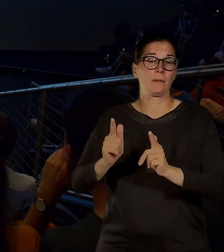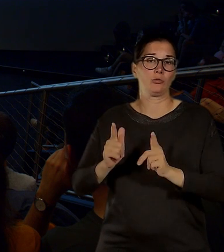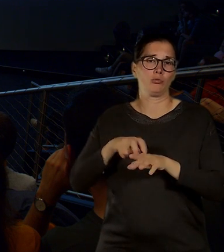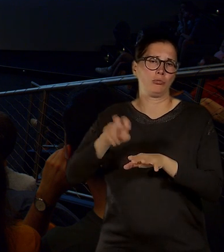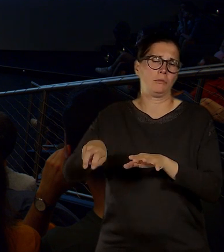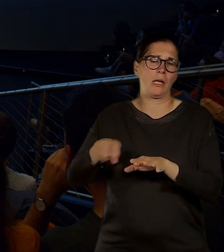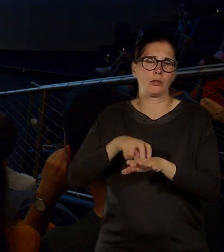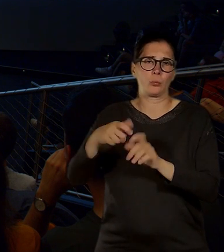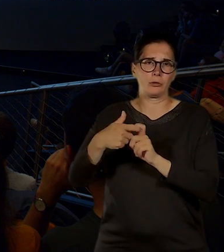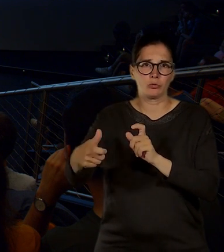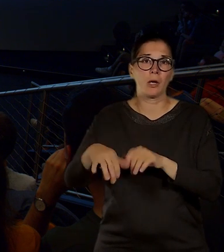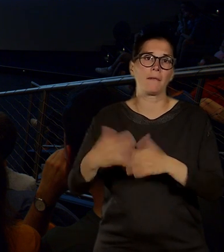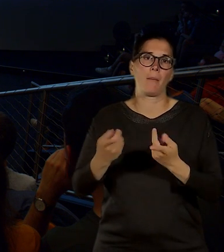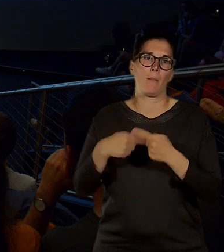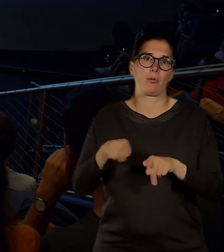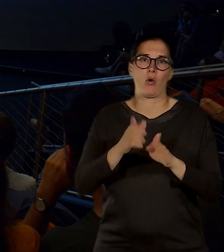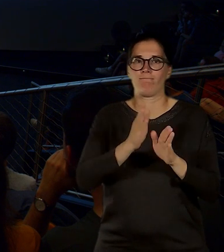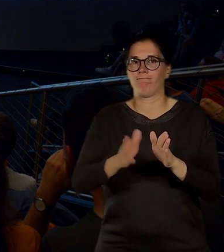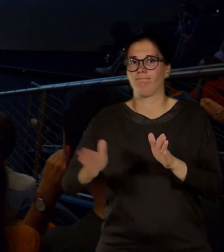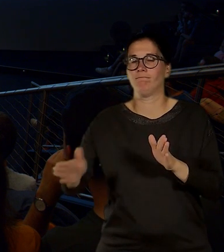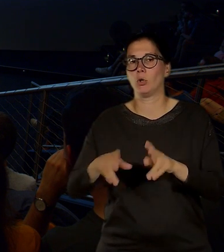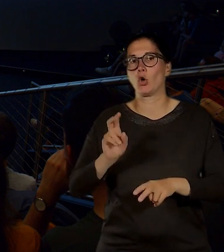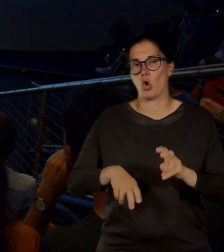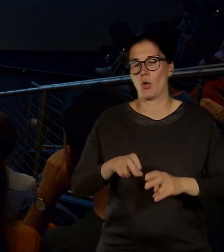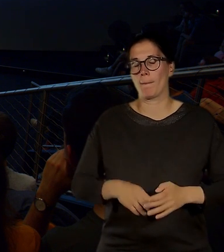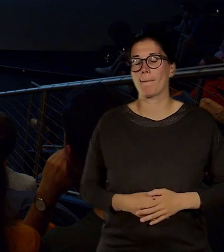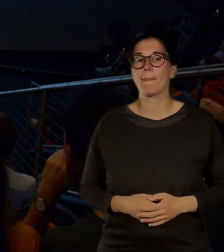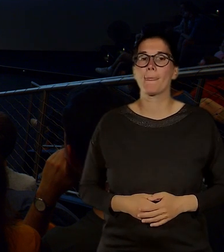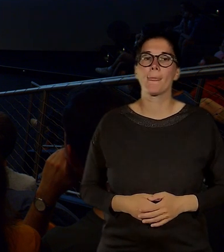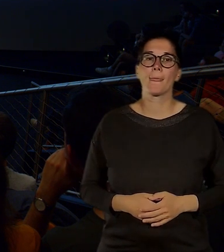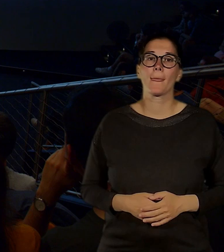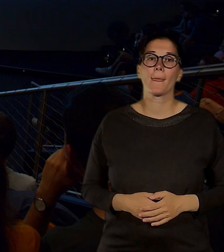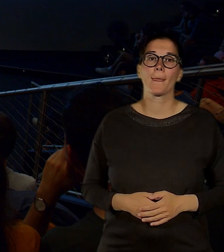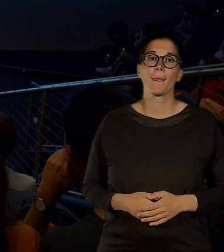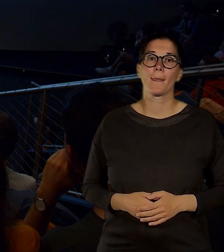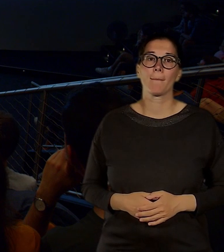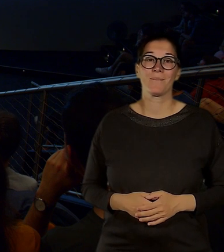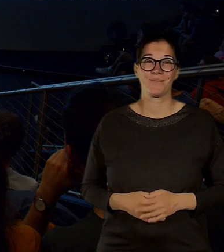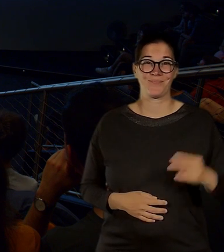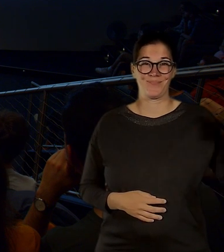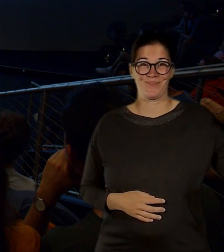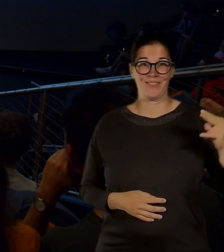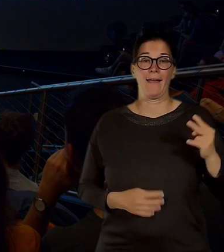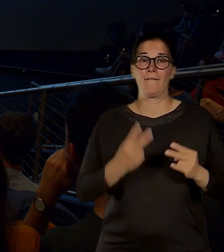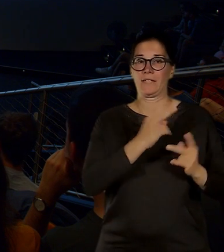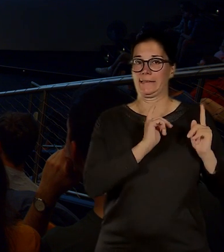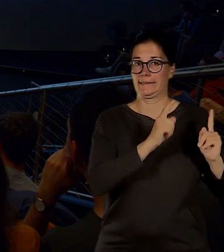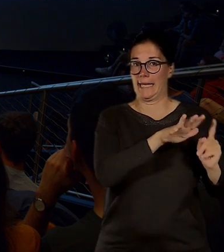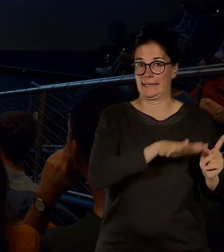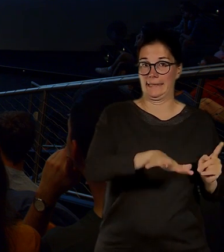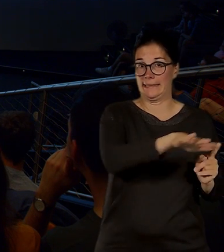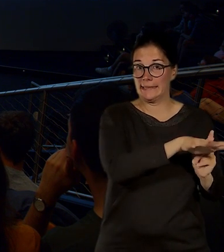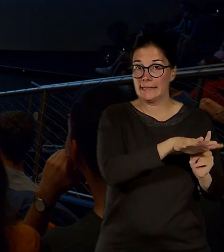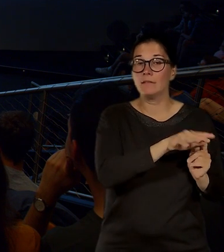ke stojanům na kola. Na té straně podél Vrchlického sadu, tam máme zatím navržený